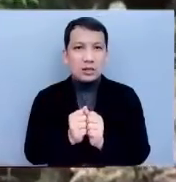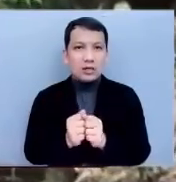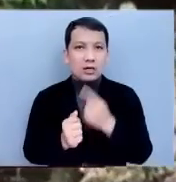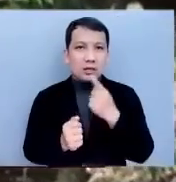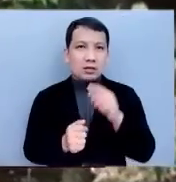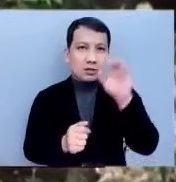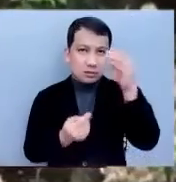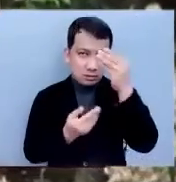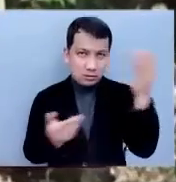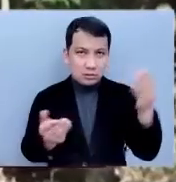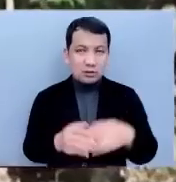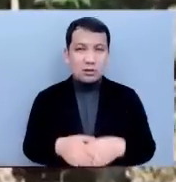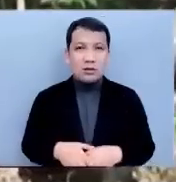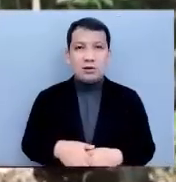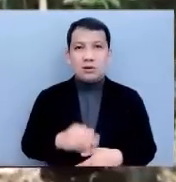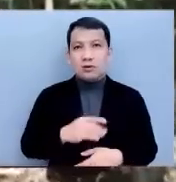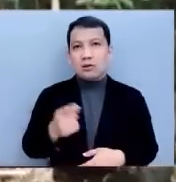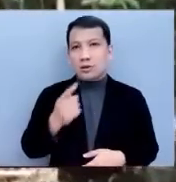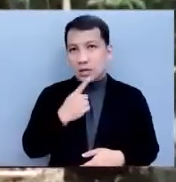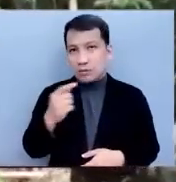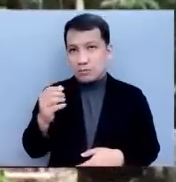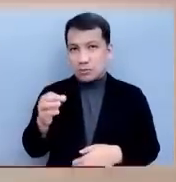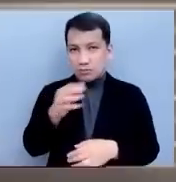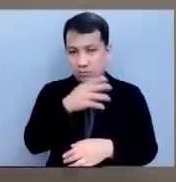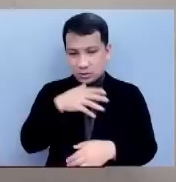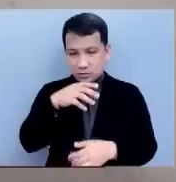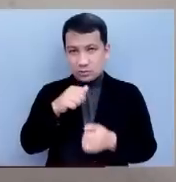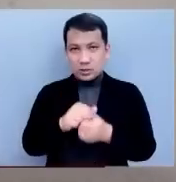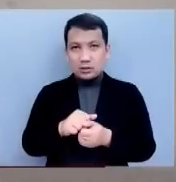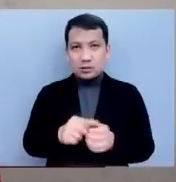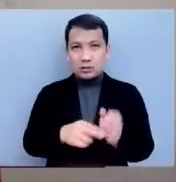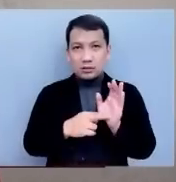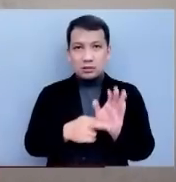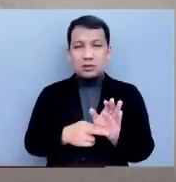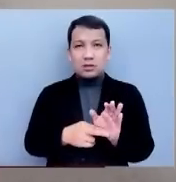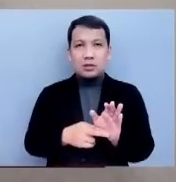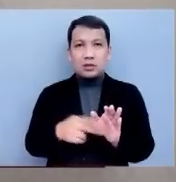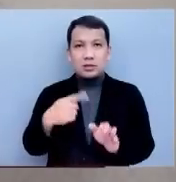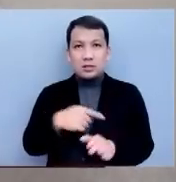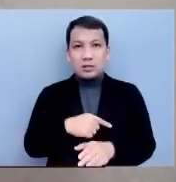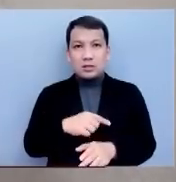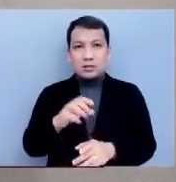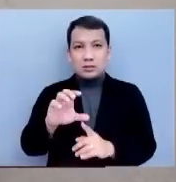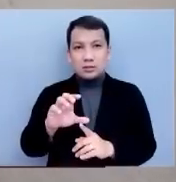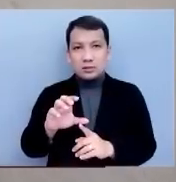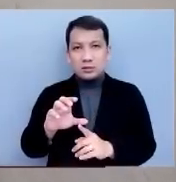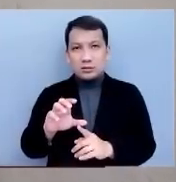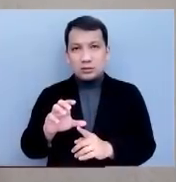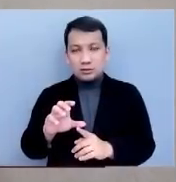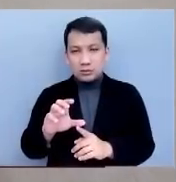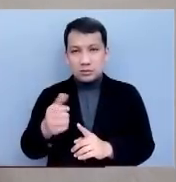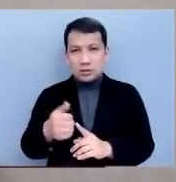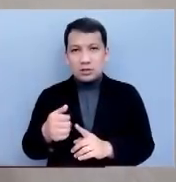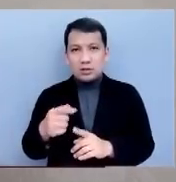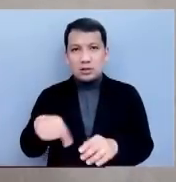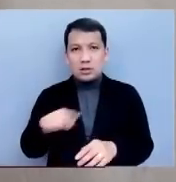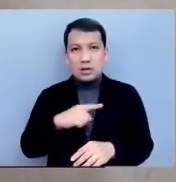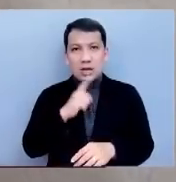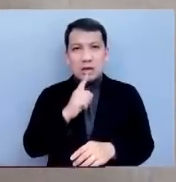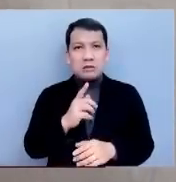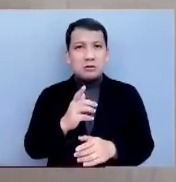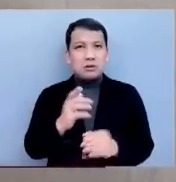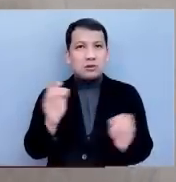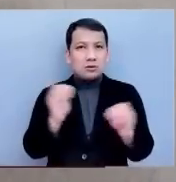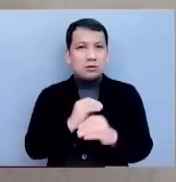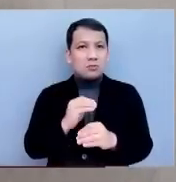natin yung mga stakeholders sa Light Park together with the representative of the City Vet and Veterinary Office and